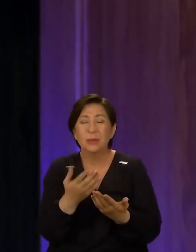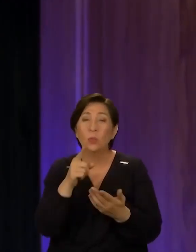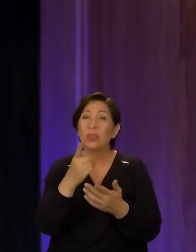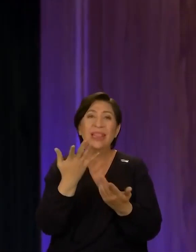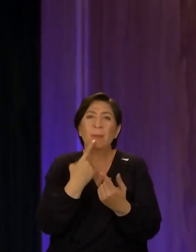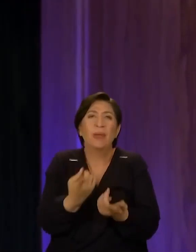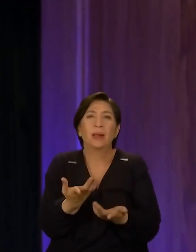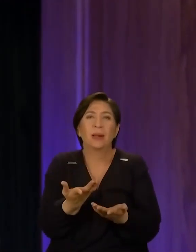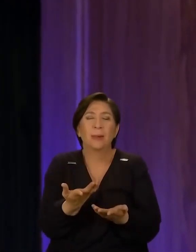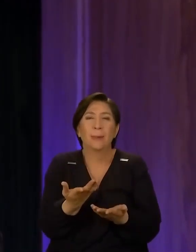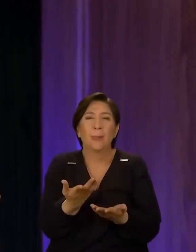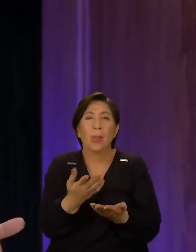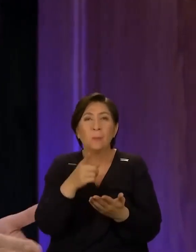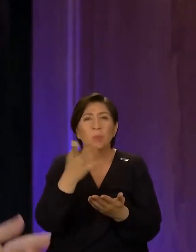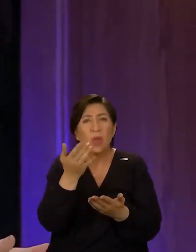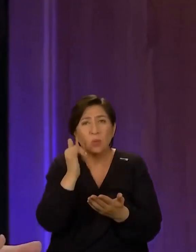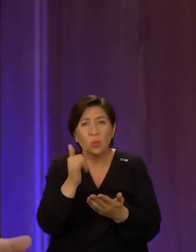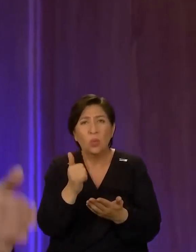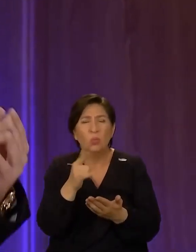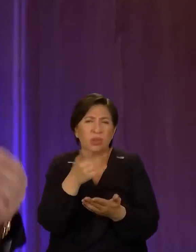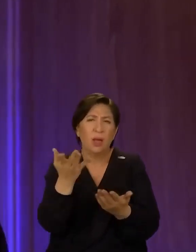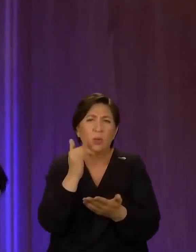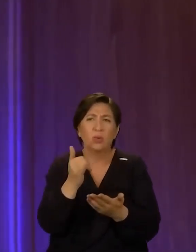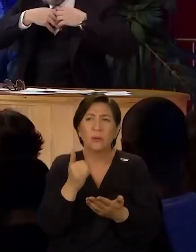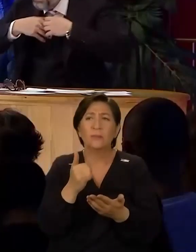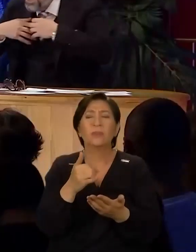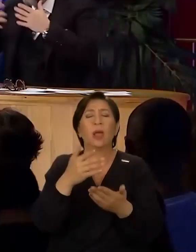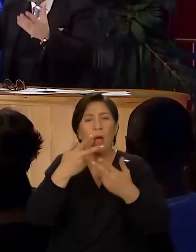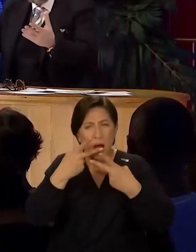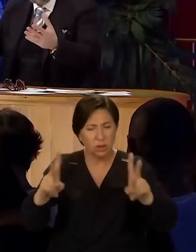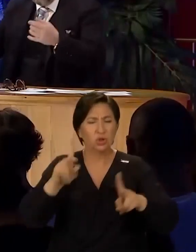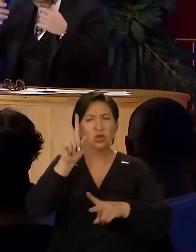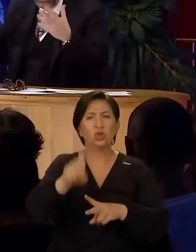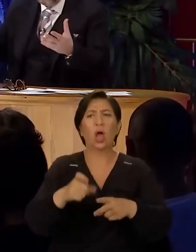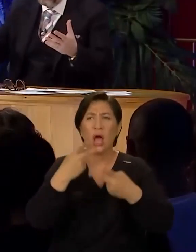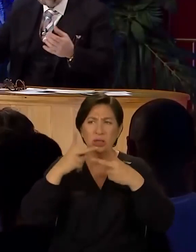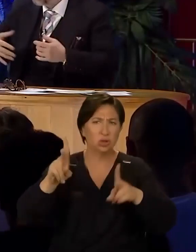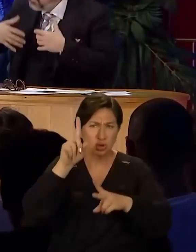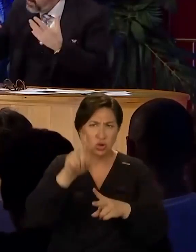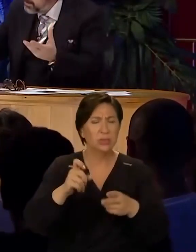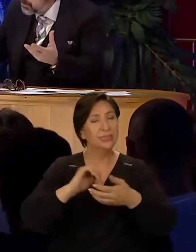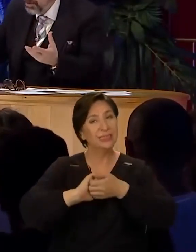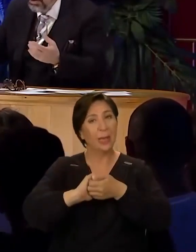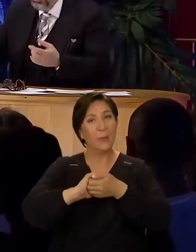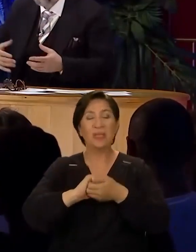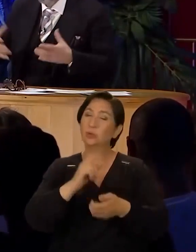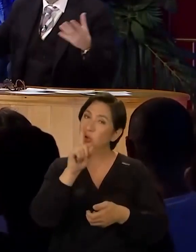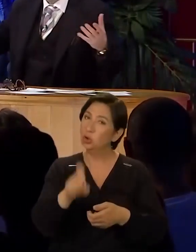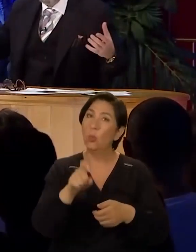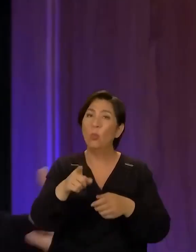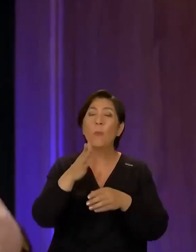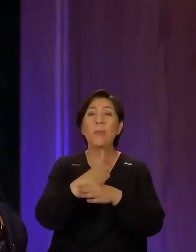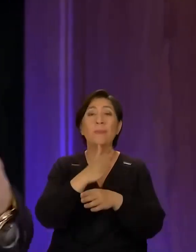Ya bu ne demek ya? Ya bu daha kötü, bu daha kötü. Yani şunu alenen sor, alenen sor, samimiyetle sor.